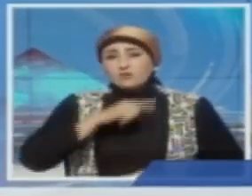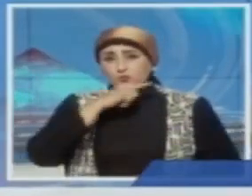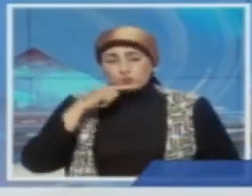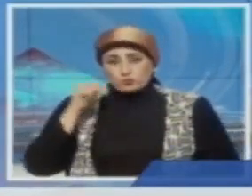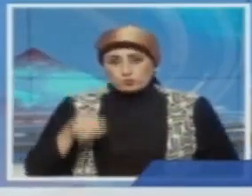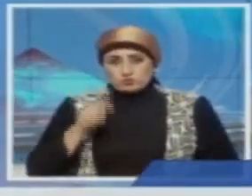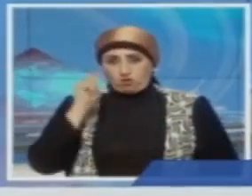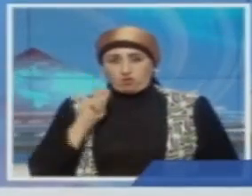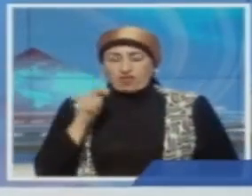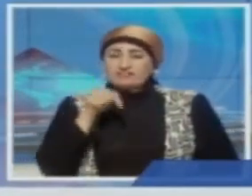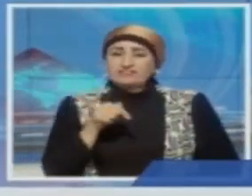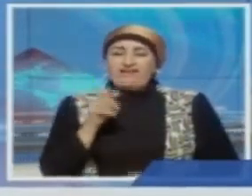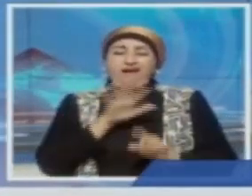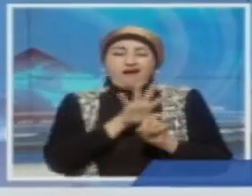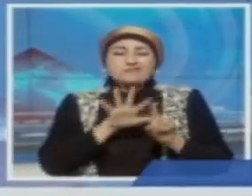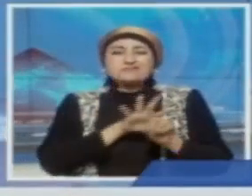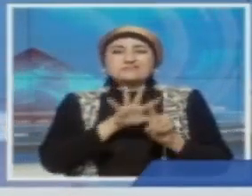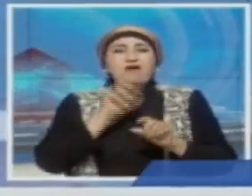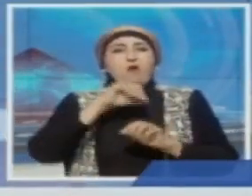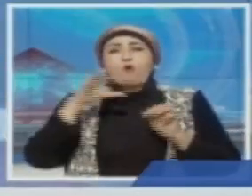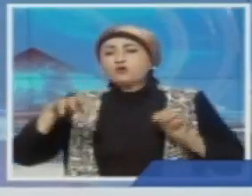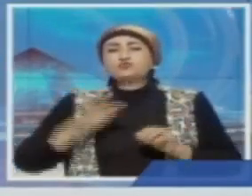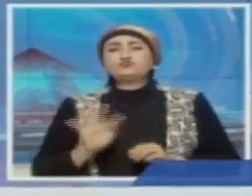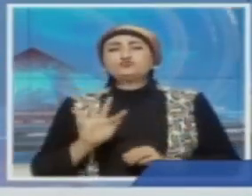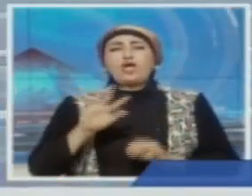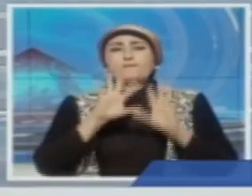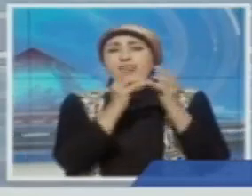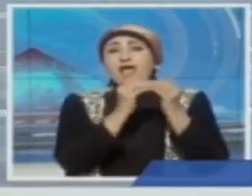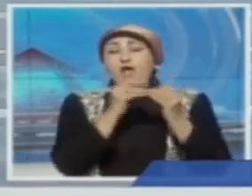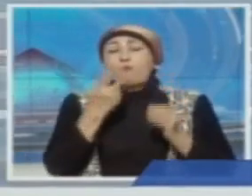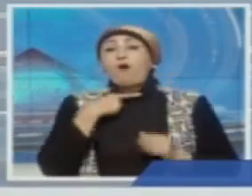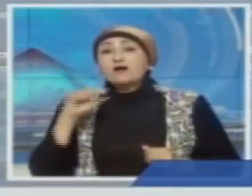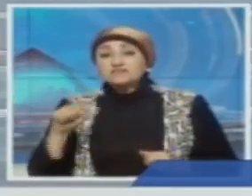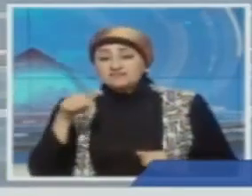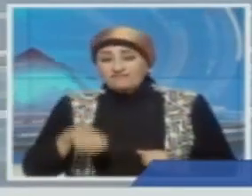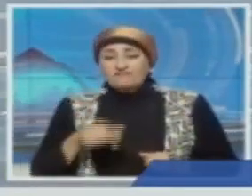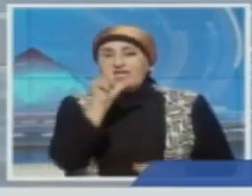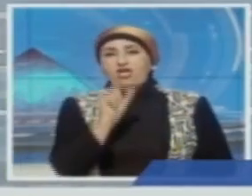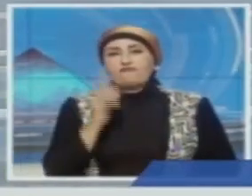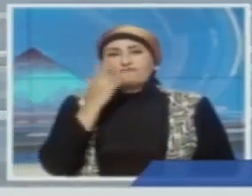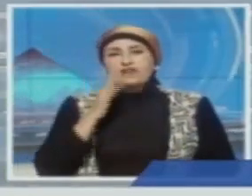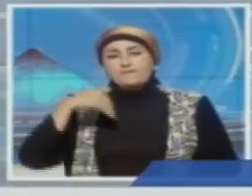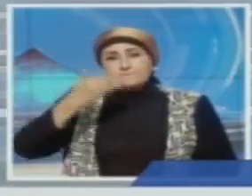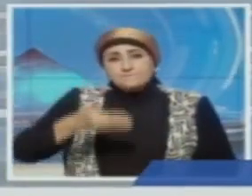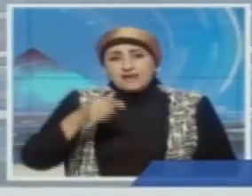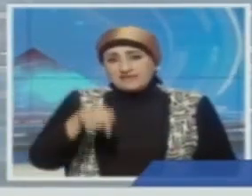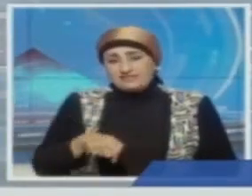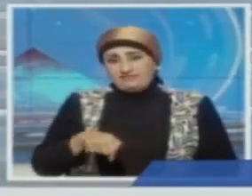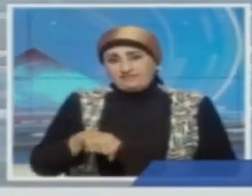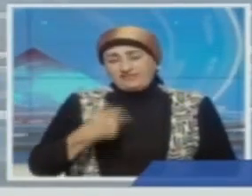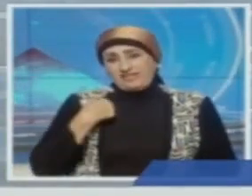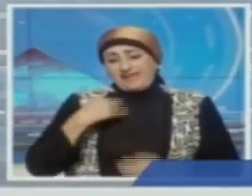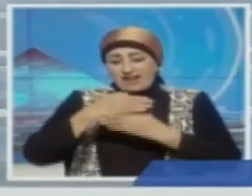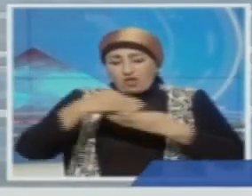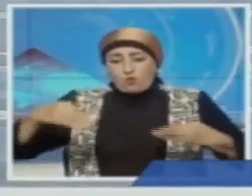القت بظلالها الكارثيه على كل شعوب العالم وبالاخص القاره الافريقيه. خاصة بعد عدم تنفيذ اتفاق الحبوب